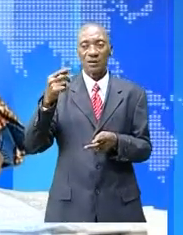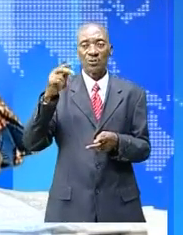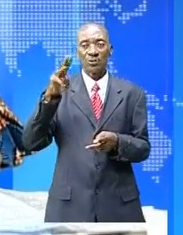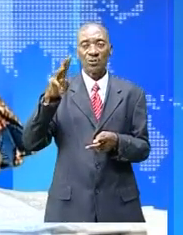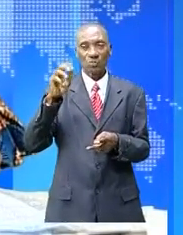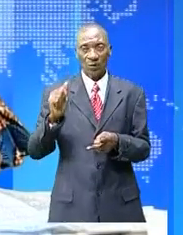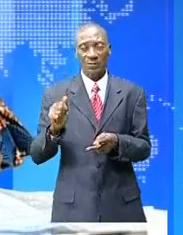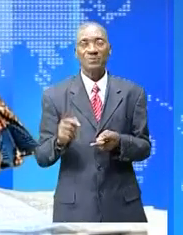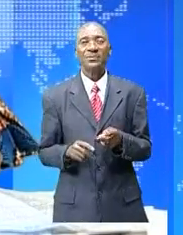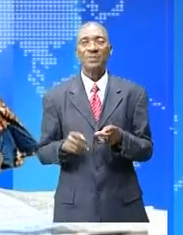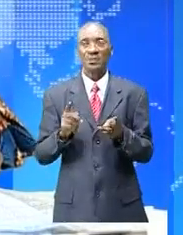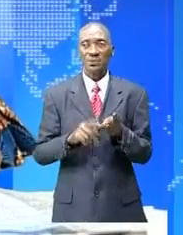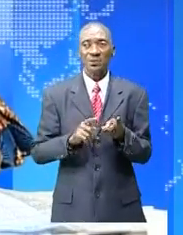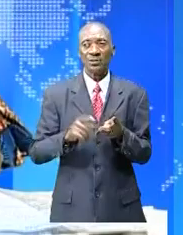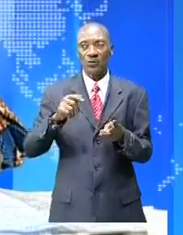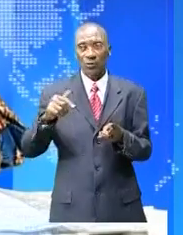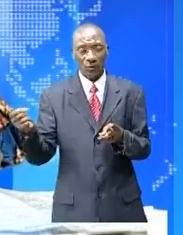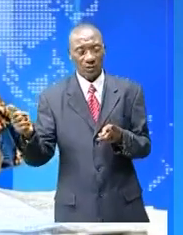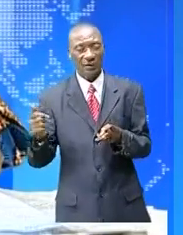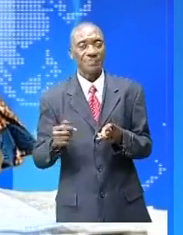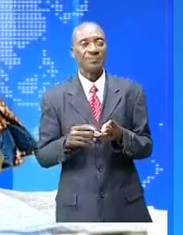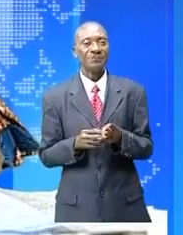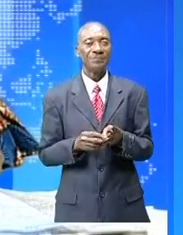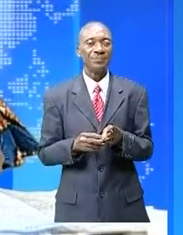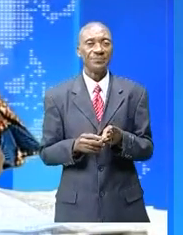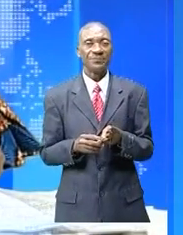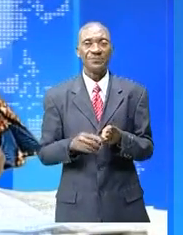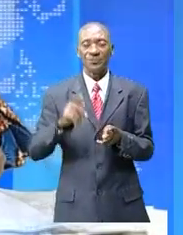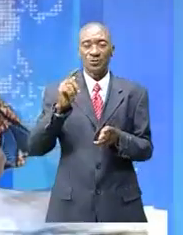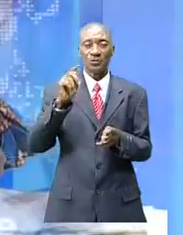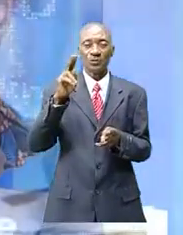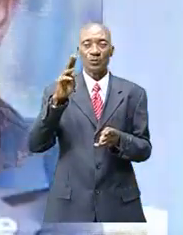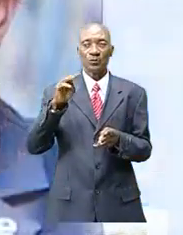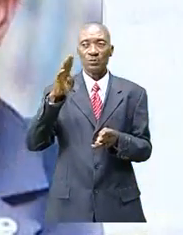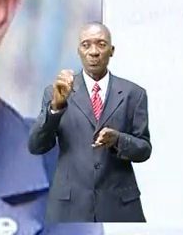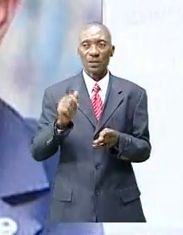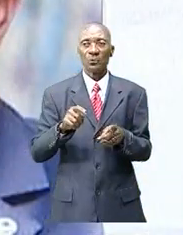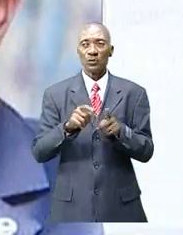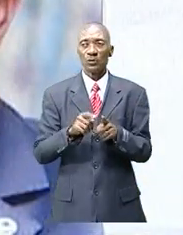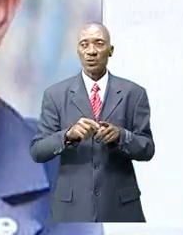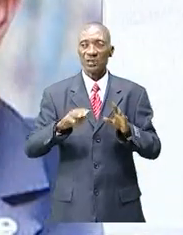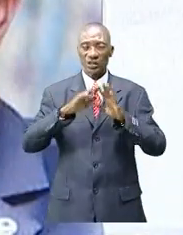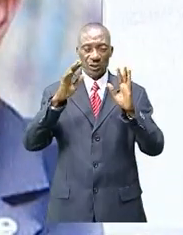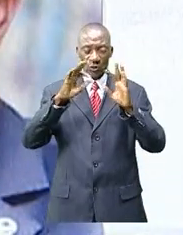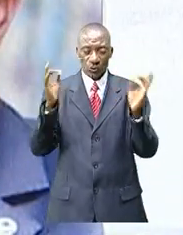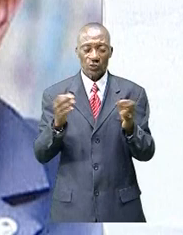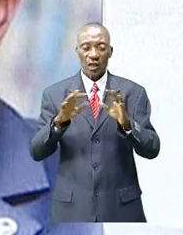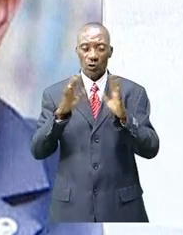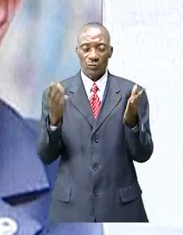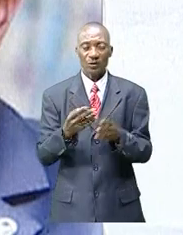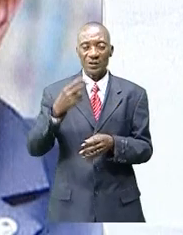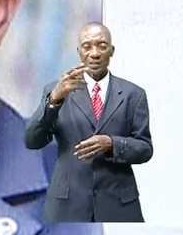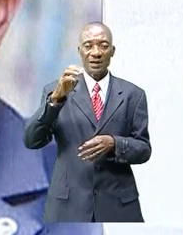Beya, Thomas Luvungu, Munganza Fidel, Deka Kitumba, l'ensemble de la grande communauté Emba, ainsi que